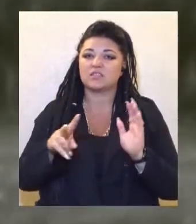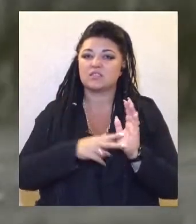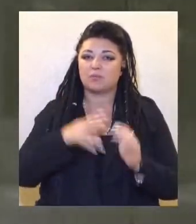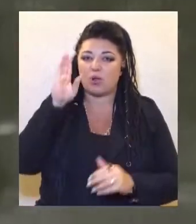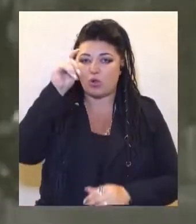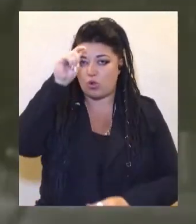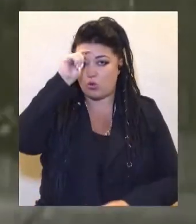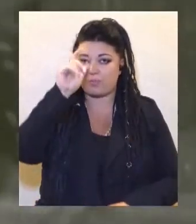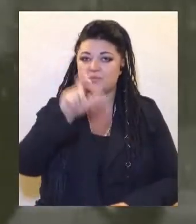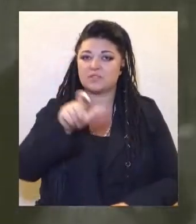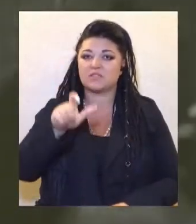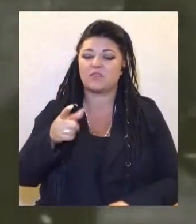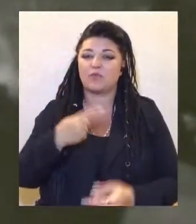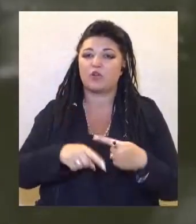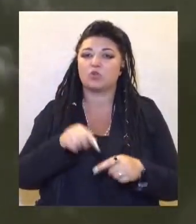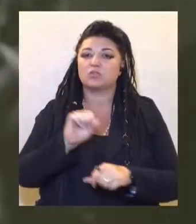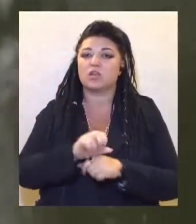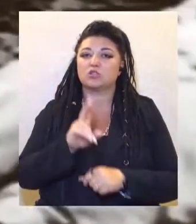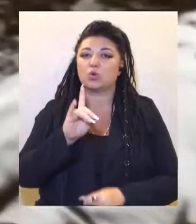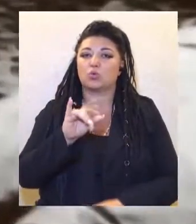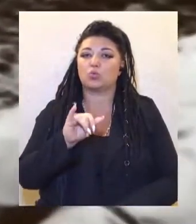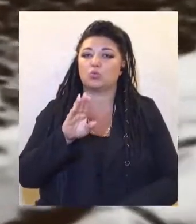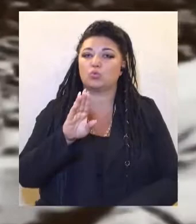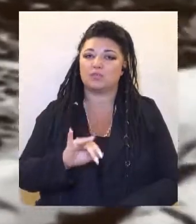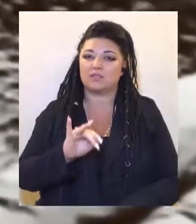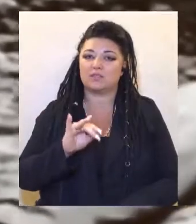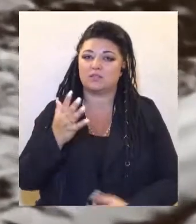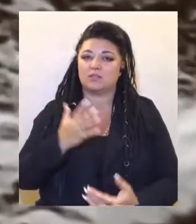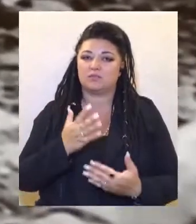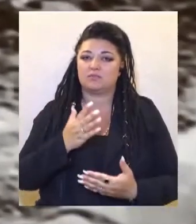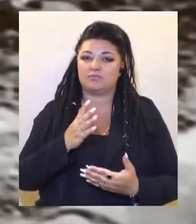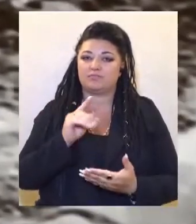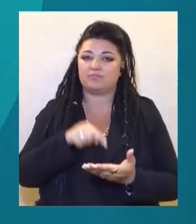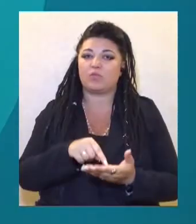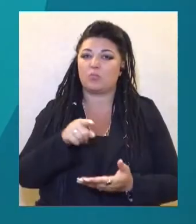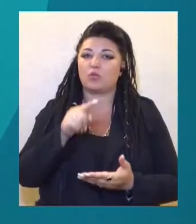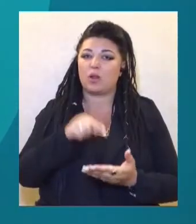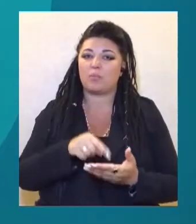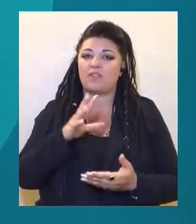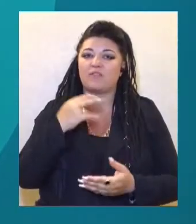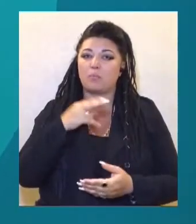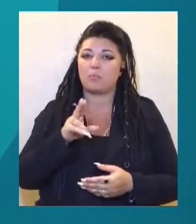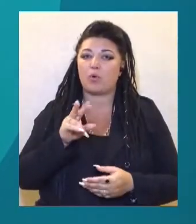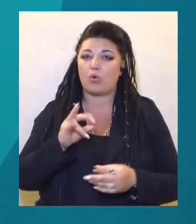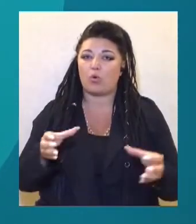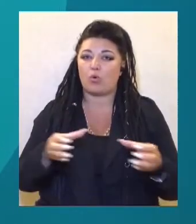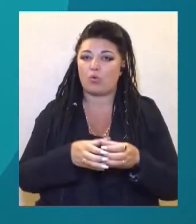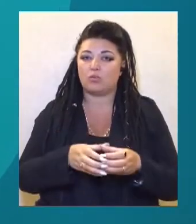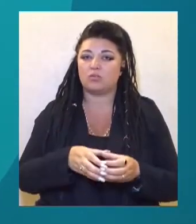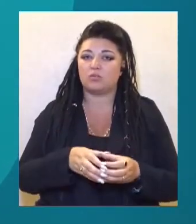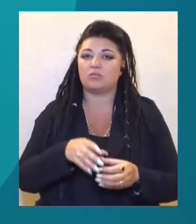повернулися до станції Крути, яка на той час була зайнята більшовиками. Вони потрапили у полон. Хлопців катували, а потім